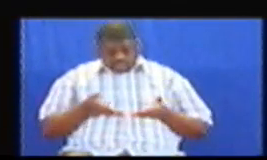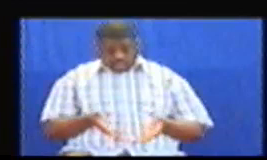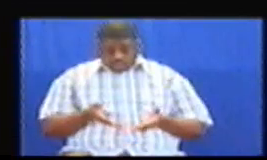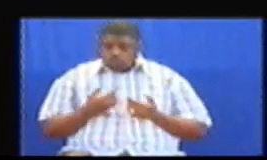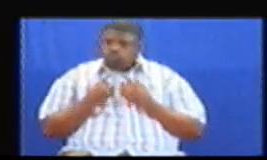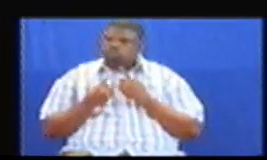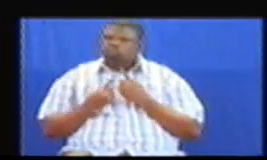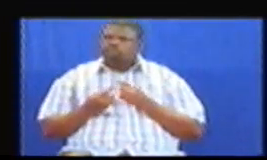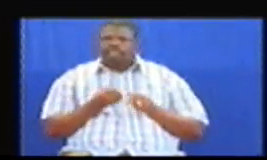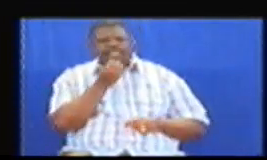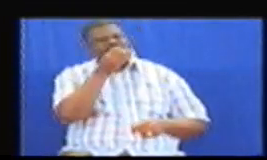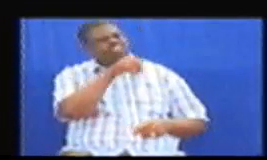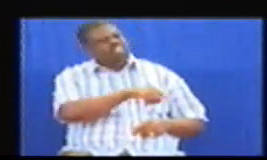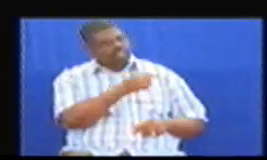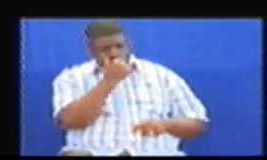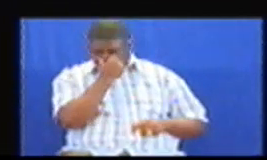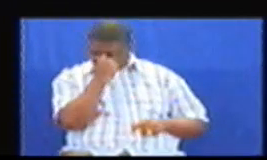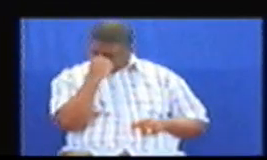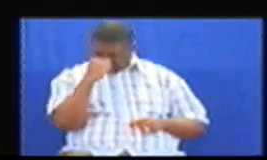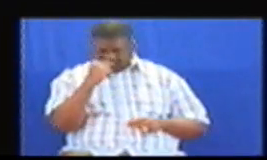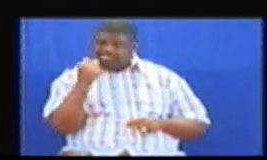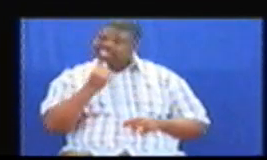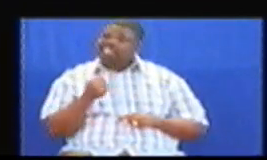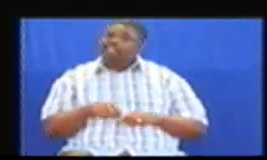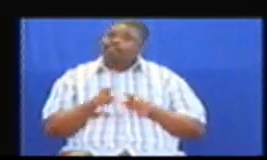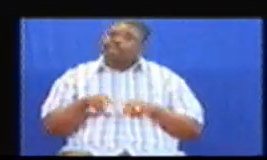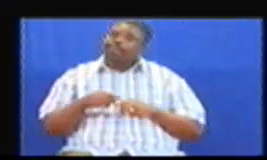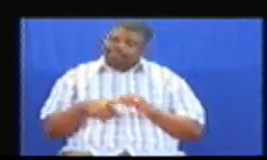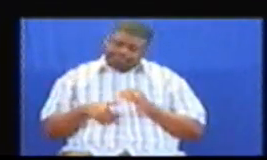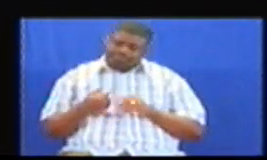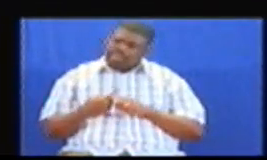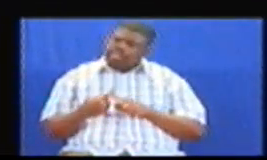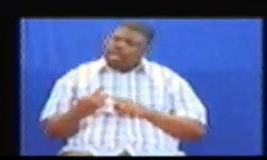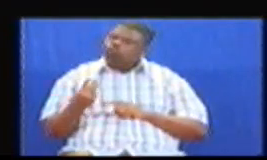kwenye taarifa hii Tanzania ina mahakama zaidi ya 300